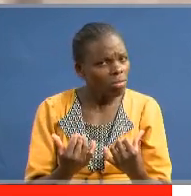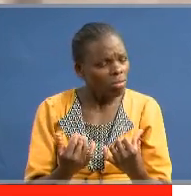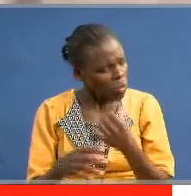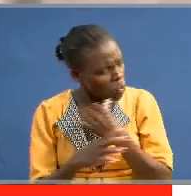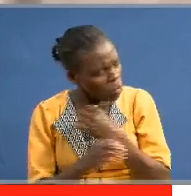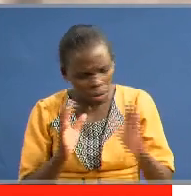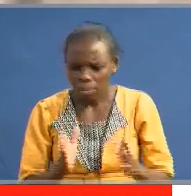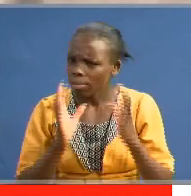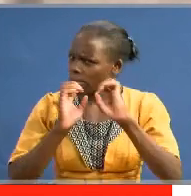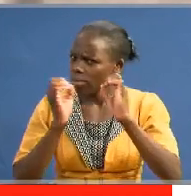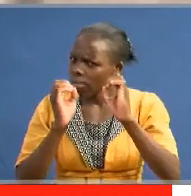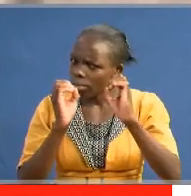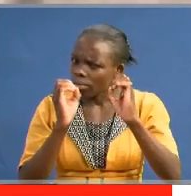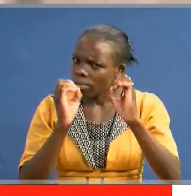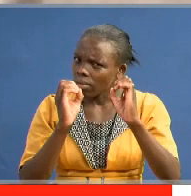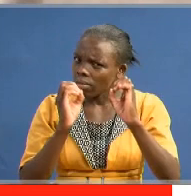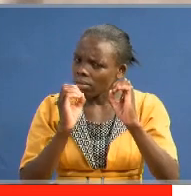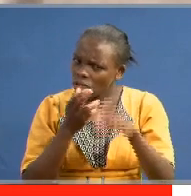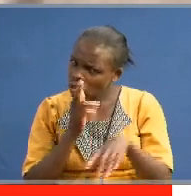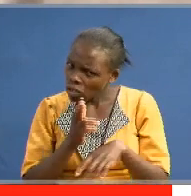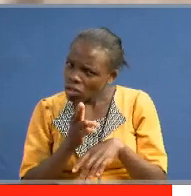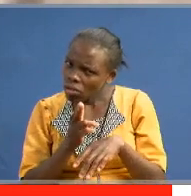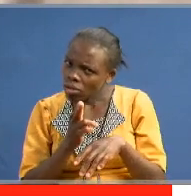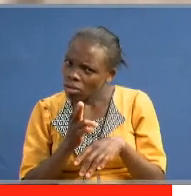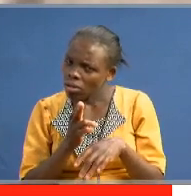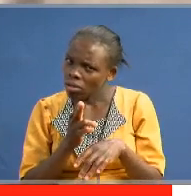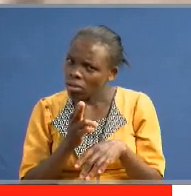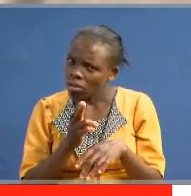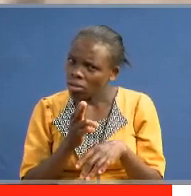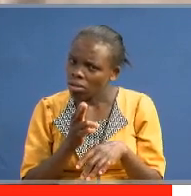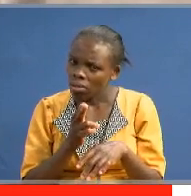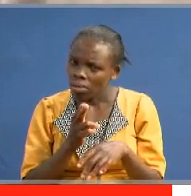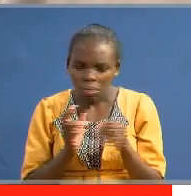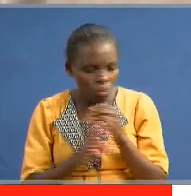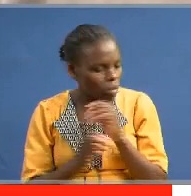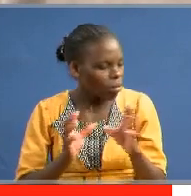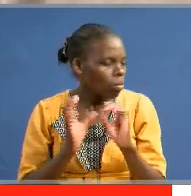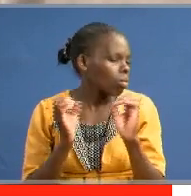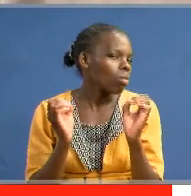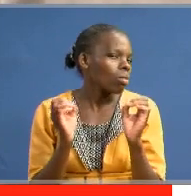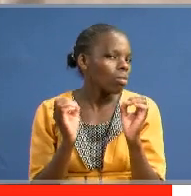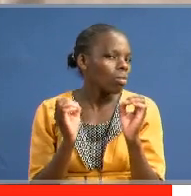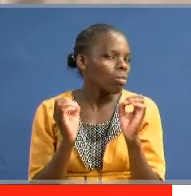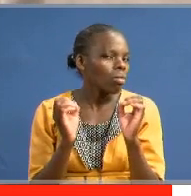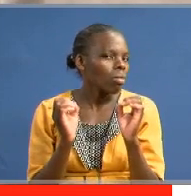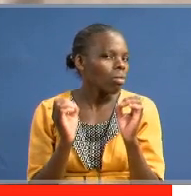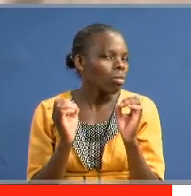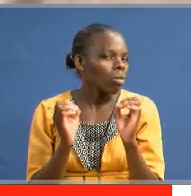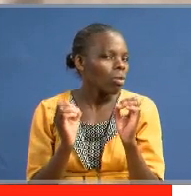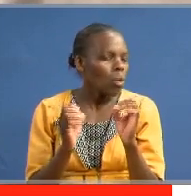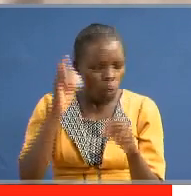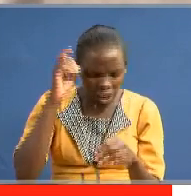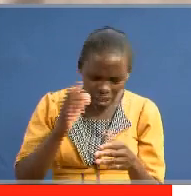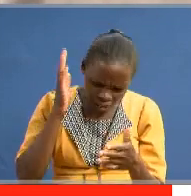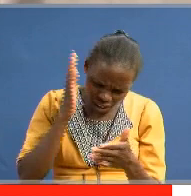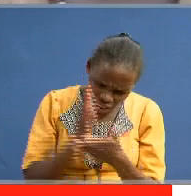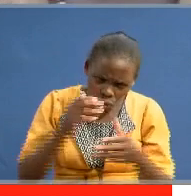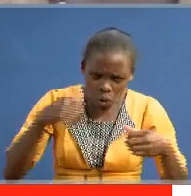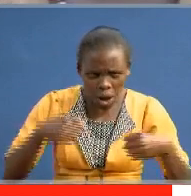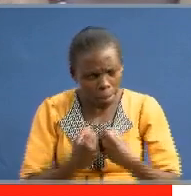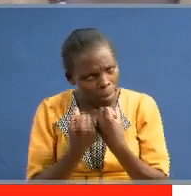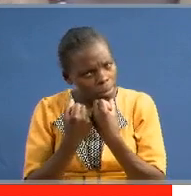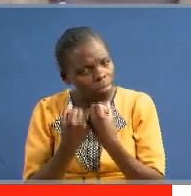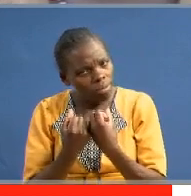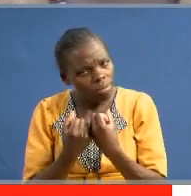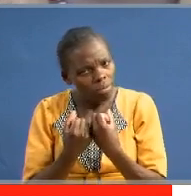mwizi, wakamwekea bunduki kwa kifua na panga tia alikuwa mwizi, na yeye akuwa mwizi. Sasa tungetaka tu haki itendeke tu.